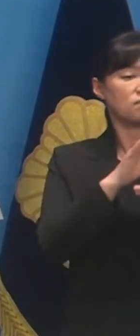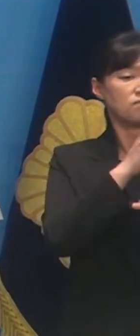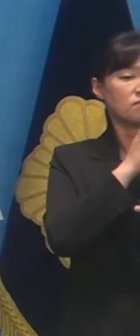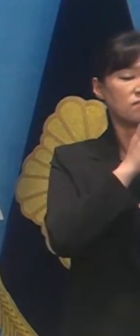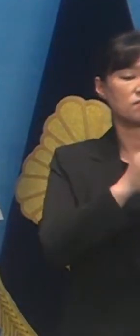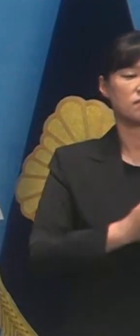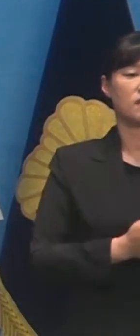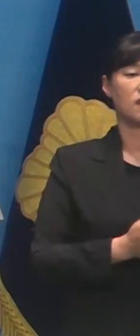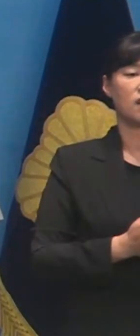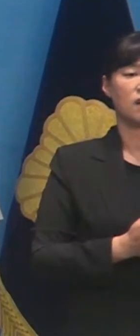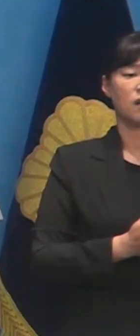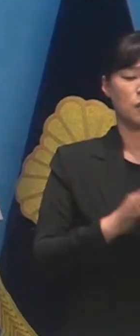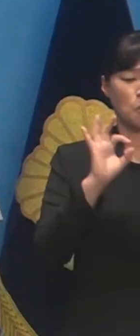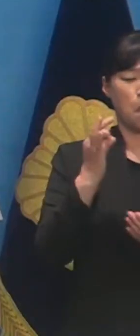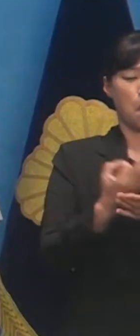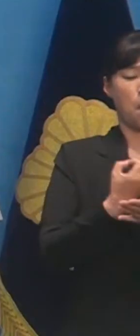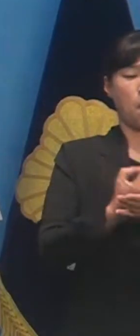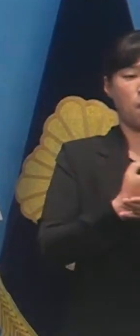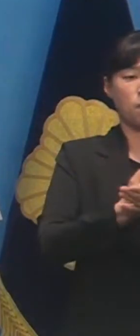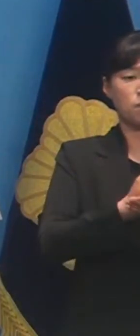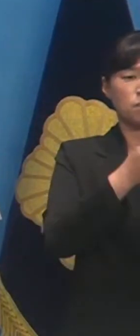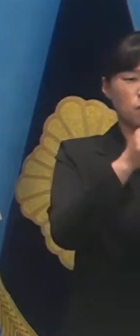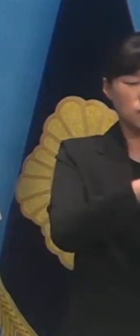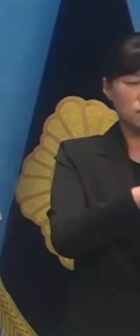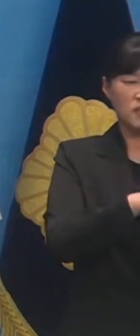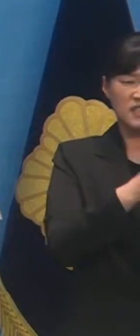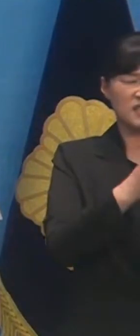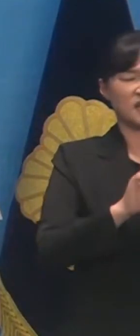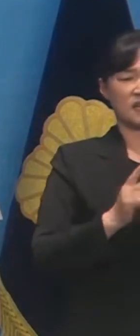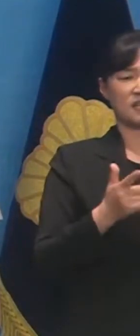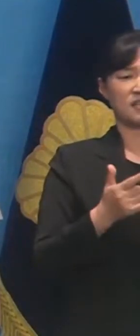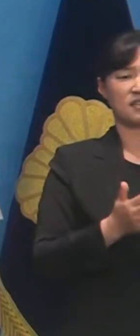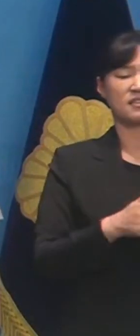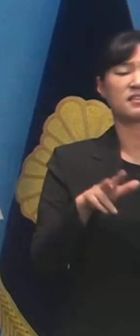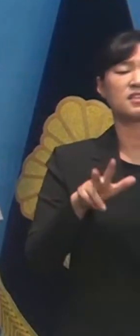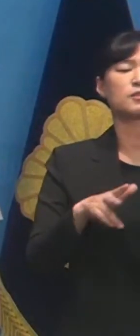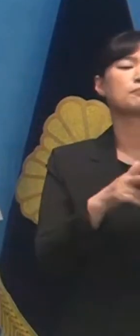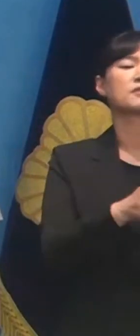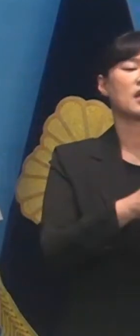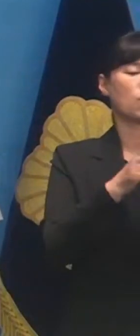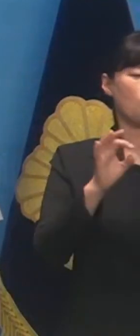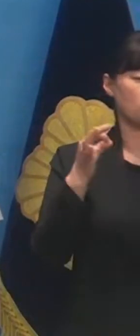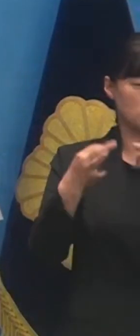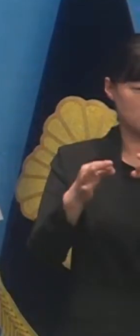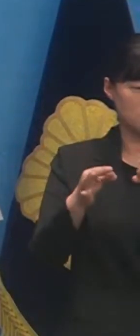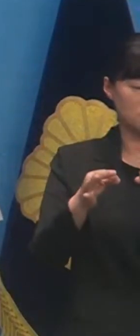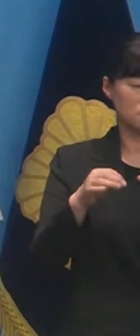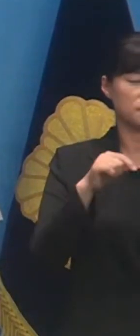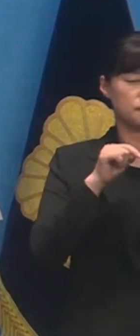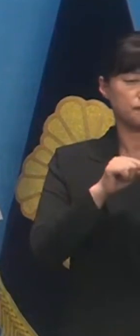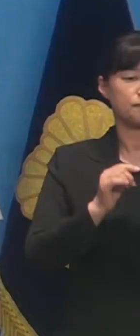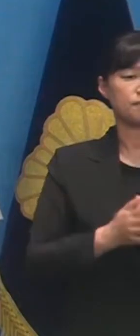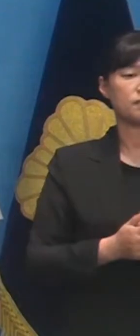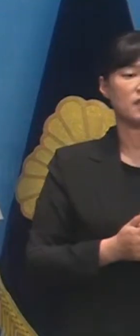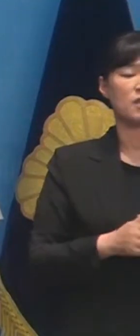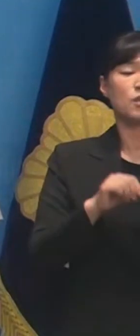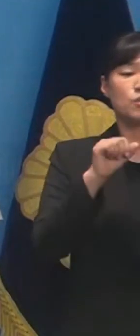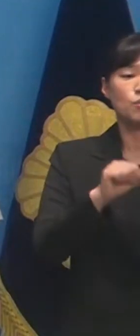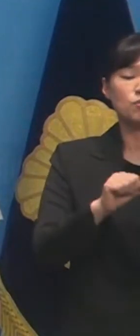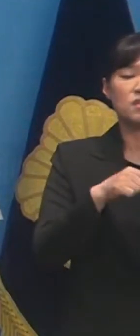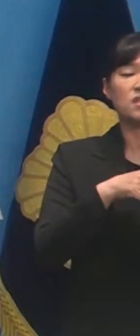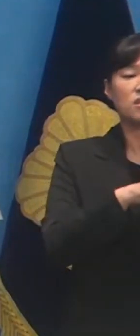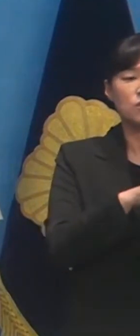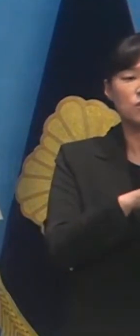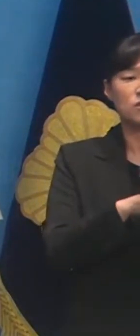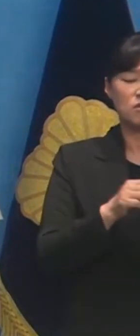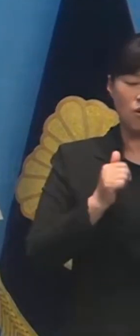국책은행입니다. 돈 장사로 돈을 버는 시중은행이 아닙니다. 지금 산업은행은 존재 이유를